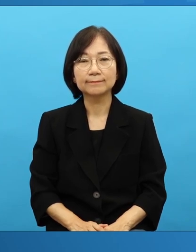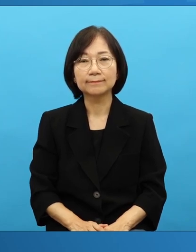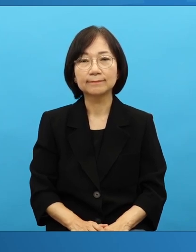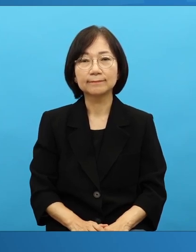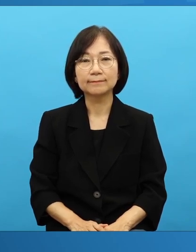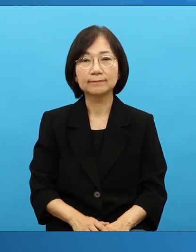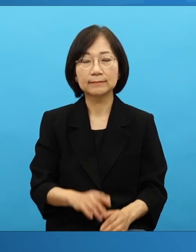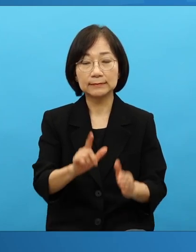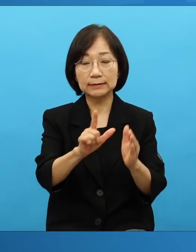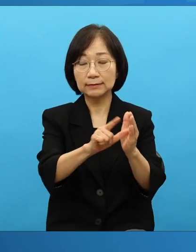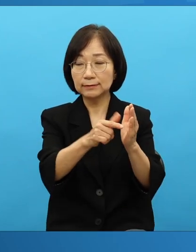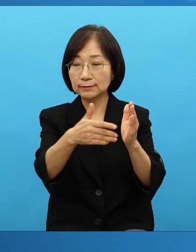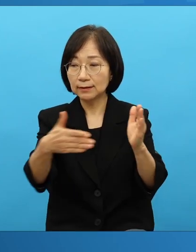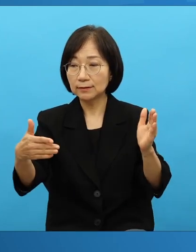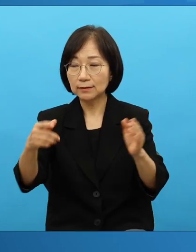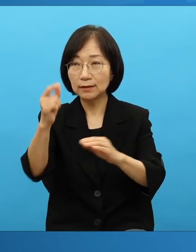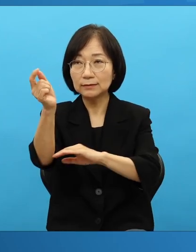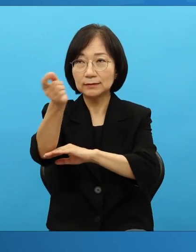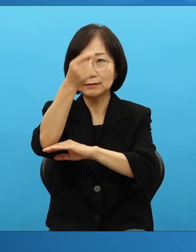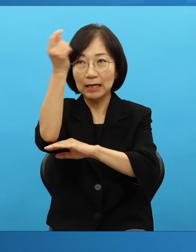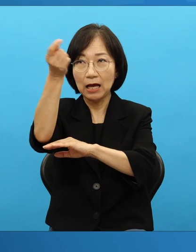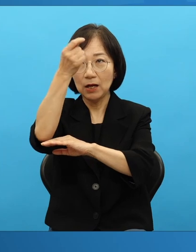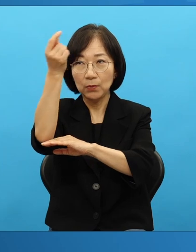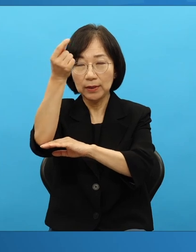나중엔 다윗을 통해 성전을 짓게 한 겁니다.